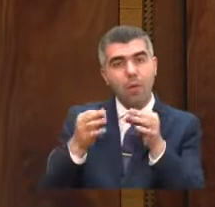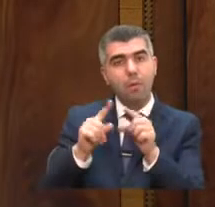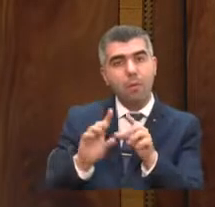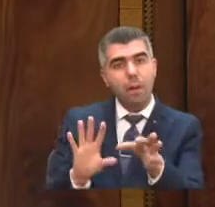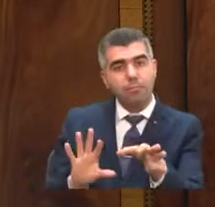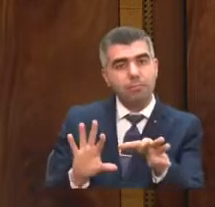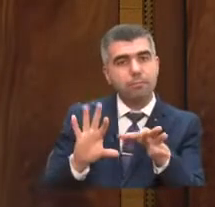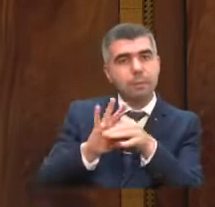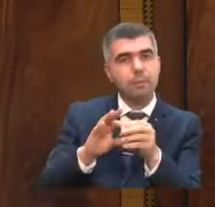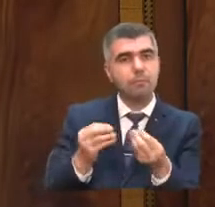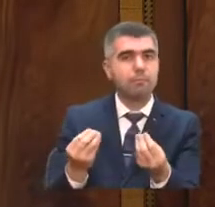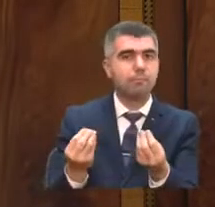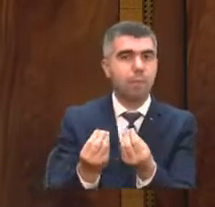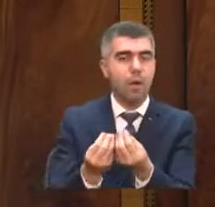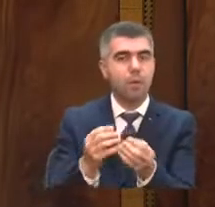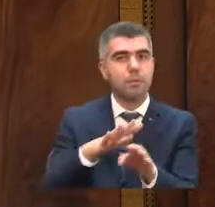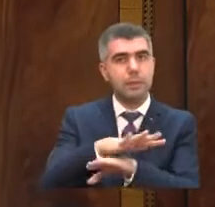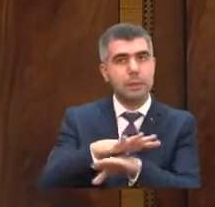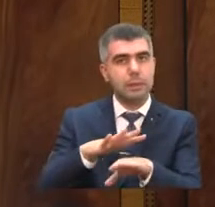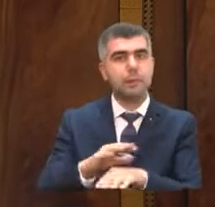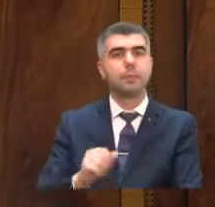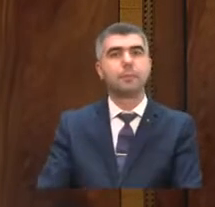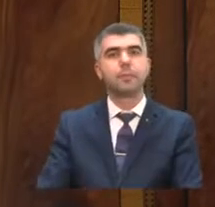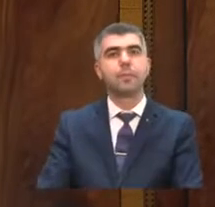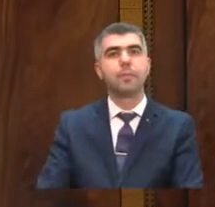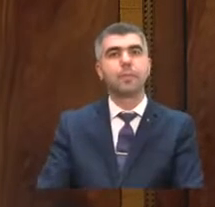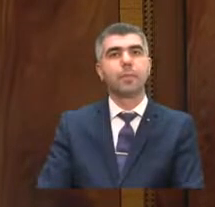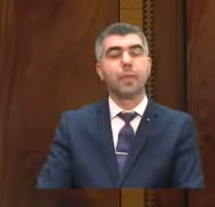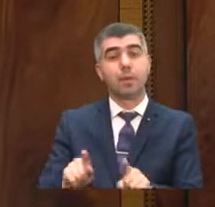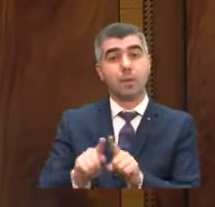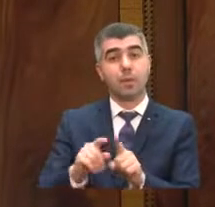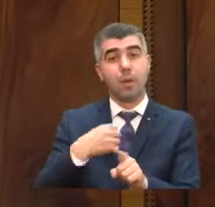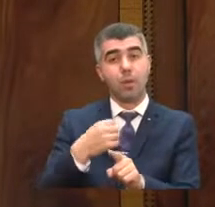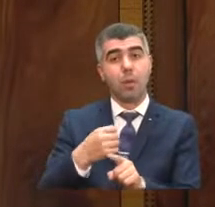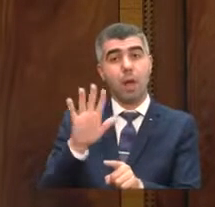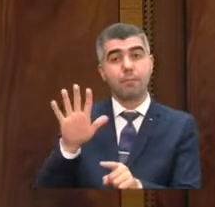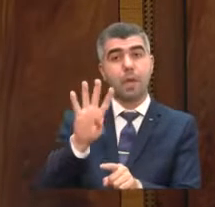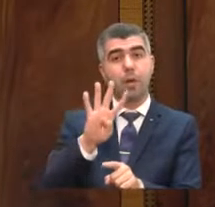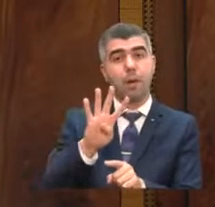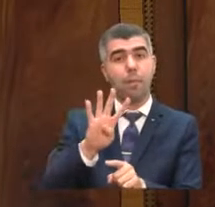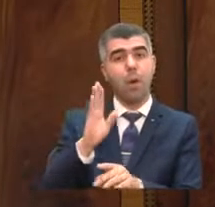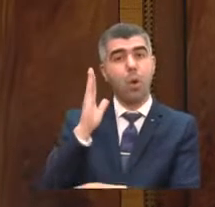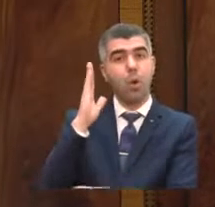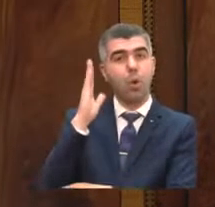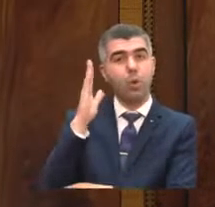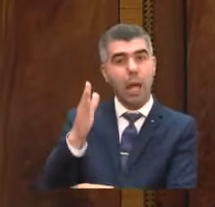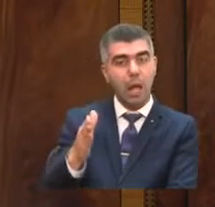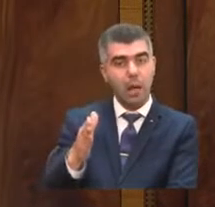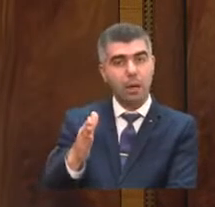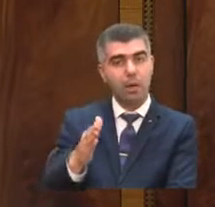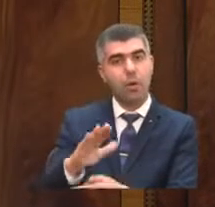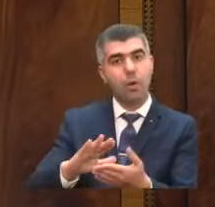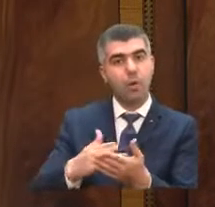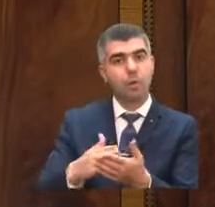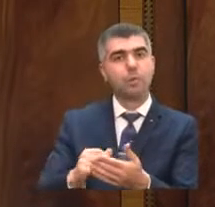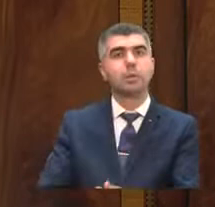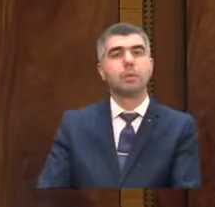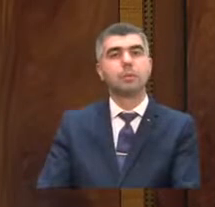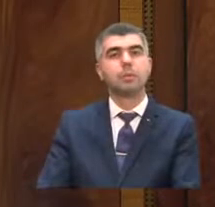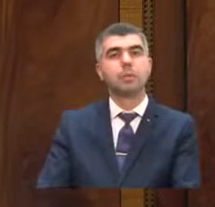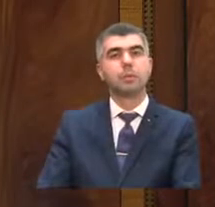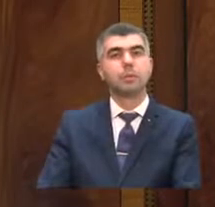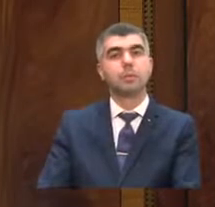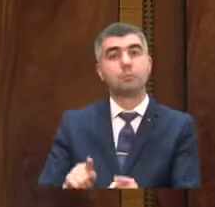من الجهات. غنبداو المنطقه ديال ايت ملول جهه سوسمه 45 قطار، طلبات العروض غتكون في 23 نوفمبر المقبل، راس